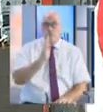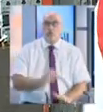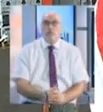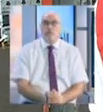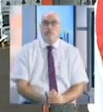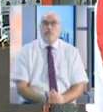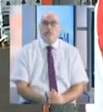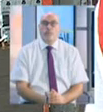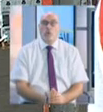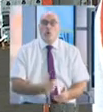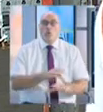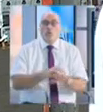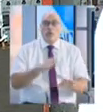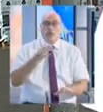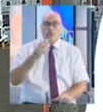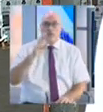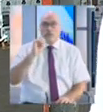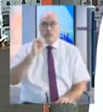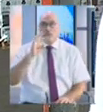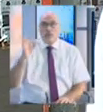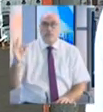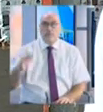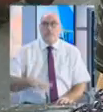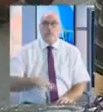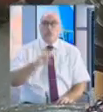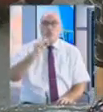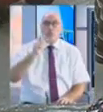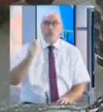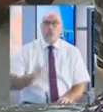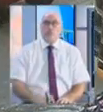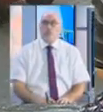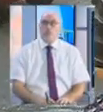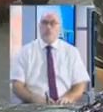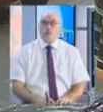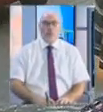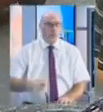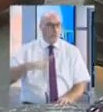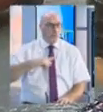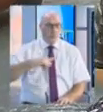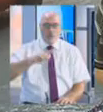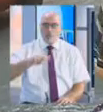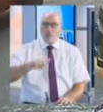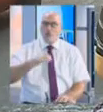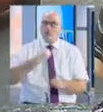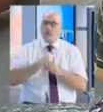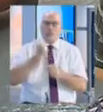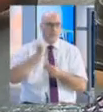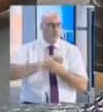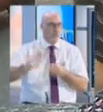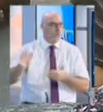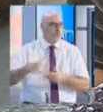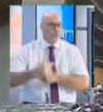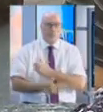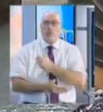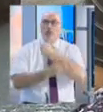في الطارف وفي في في سوق هراس ان شاء الله. احنا رانا هنا في خدمه خاوتنا، وماذا بينا احنا